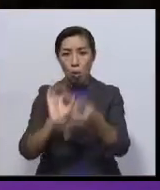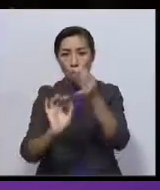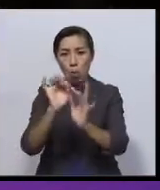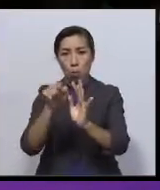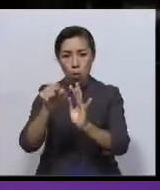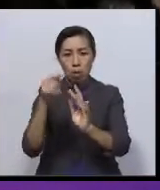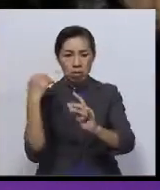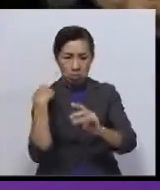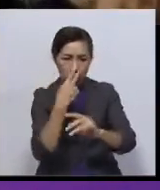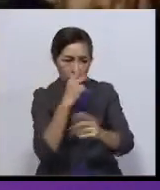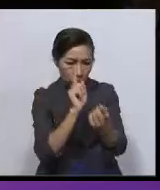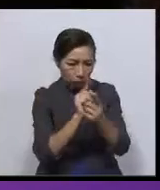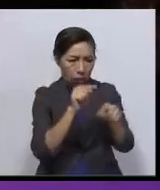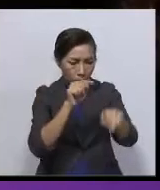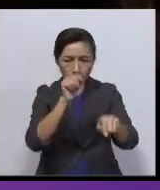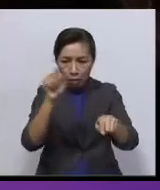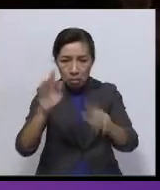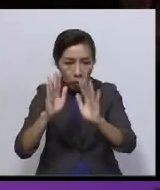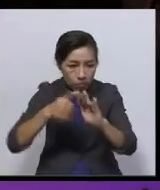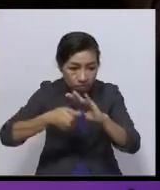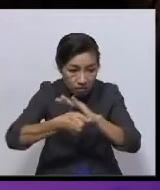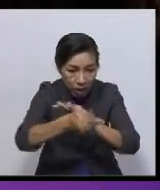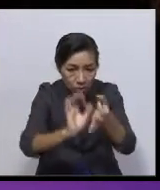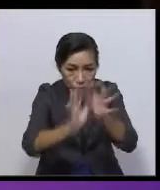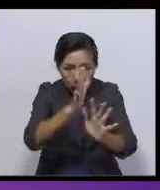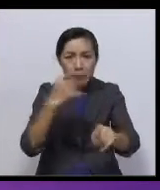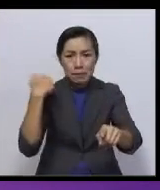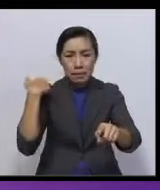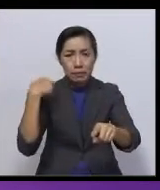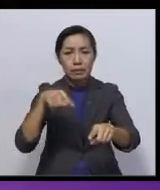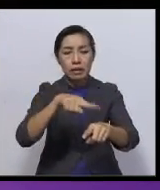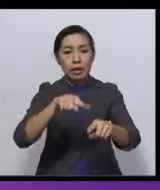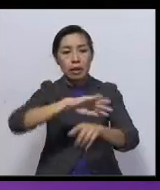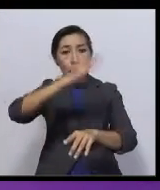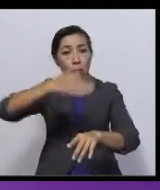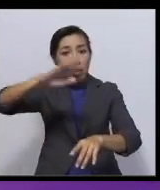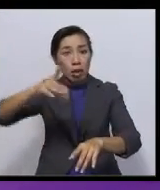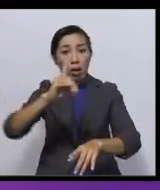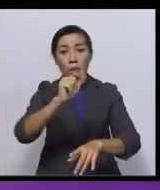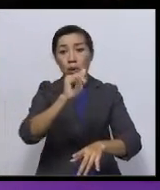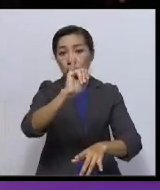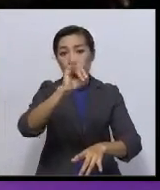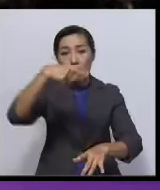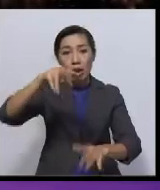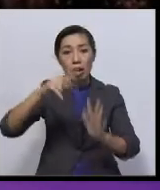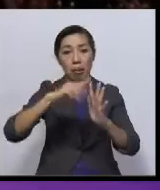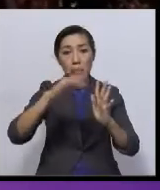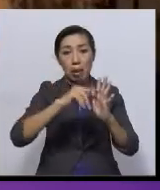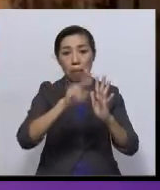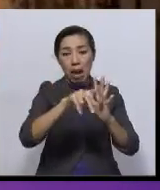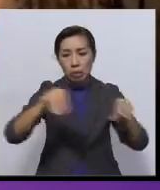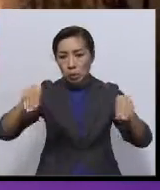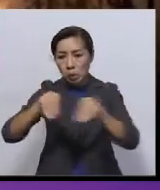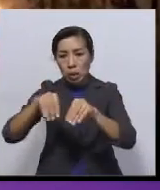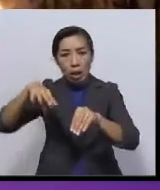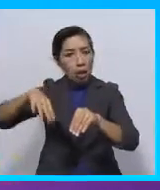ุนแรงหลายจดยพบไปการห lugลอบจุดไฟเพาป่าโดยเฉพาะที่บ nhว่ เขาดพระบาทซึงอยู่ชิติกกับ